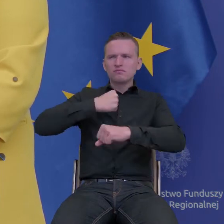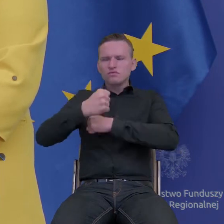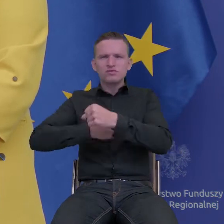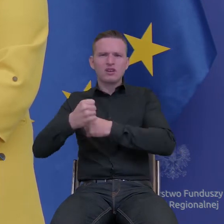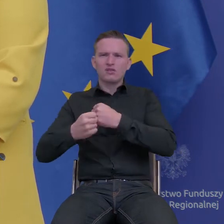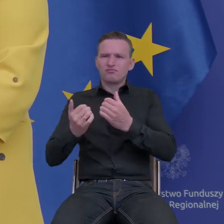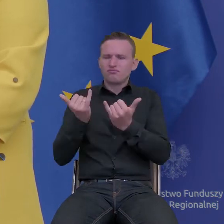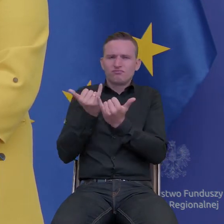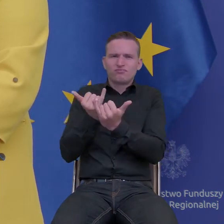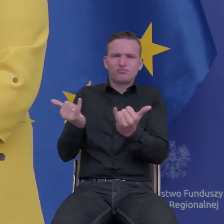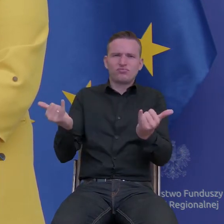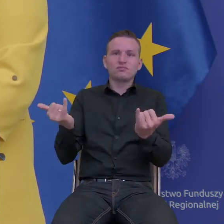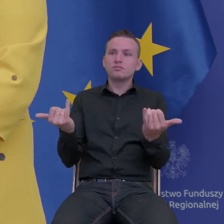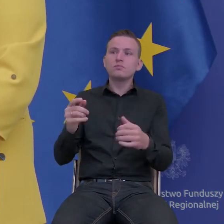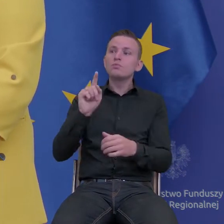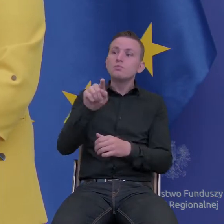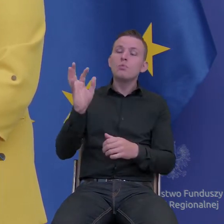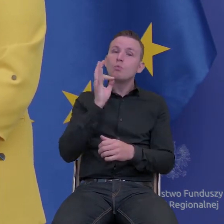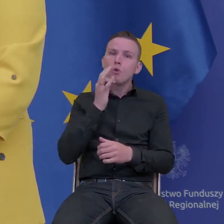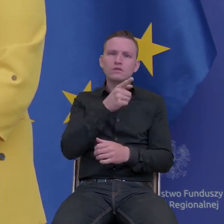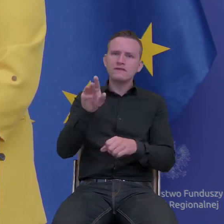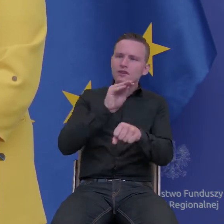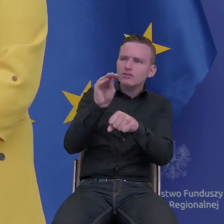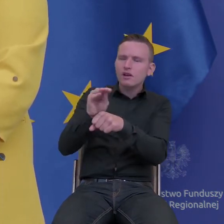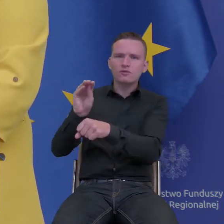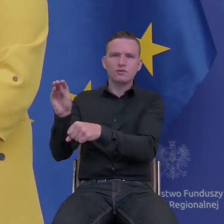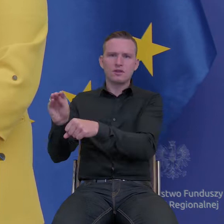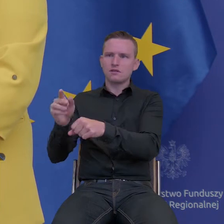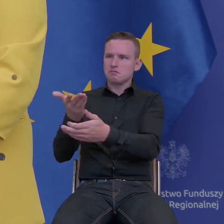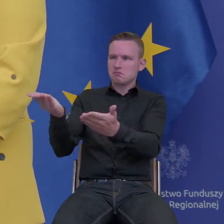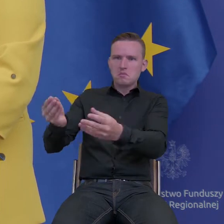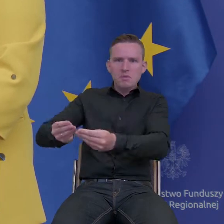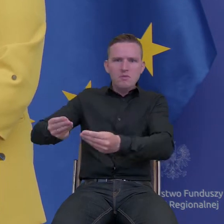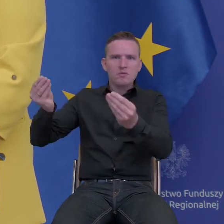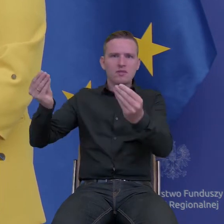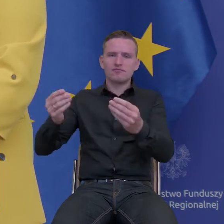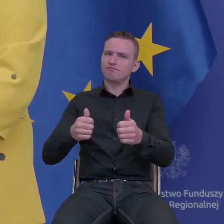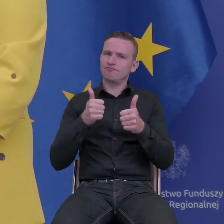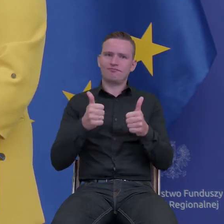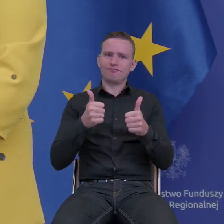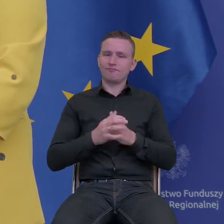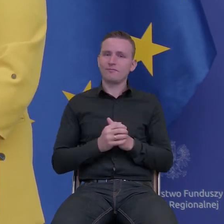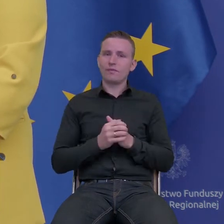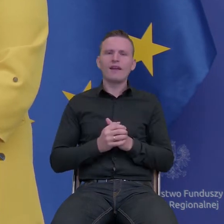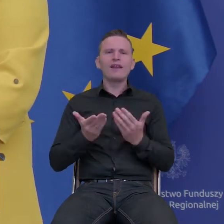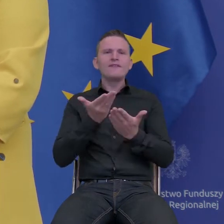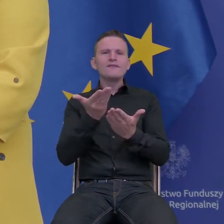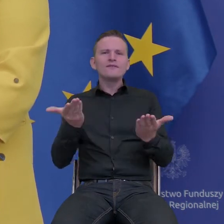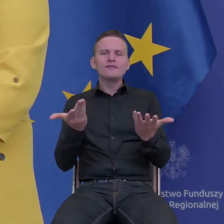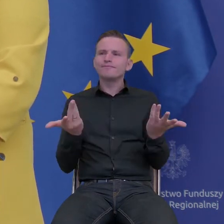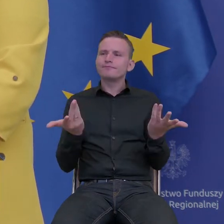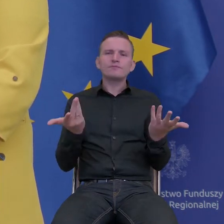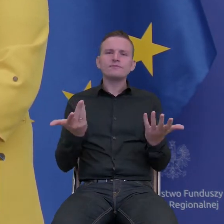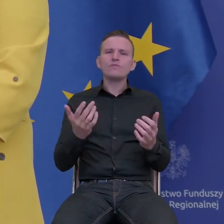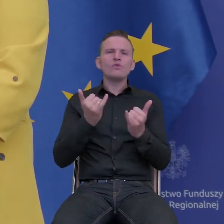z kwestii związanych z dostępnością, bo ja zawsze powtarzam, dostępność zaczyna się od drugiego człowieka,